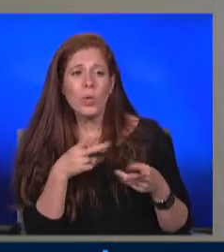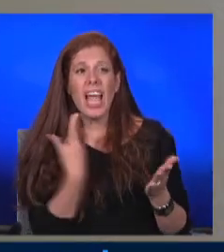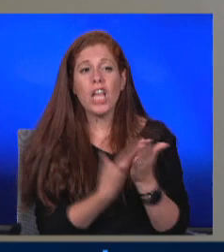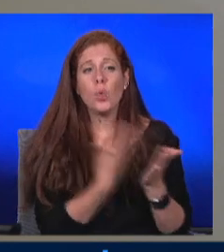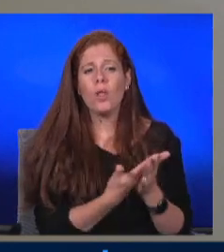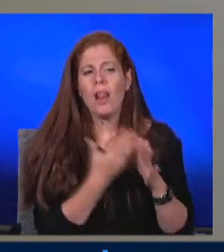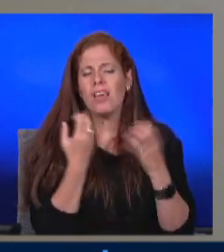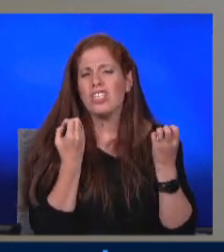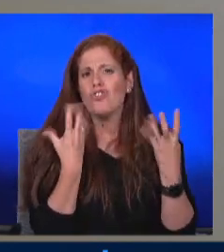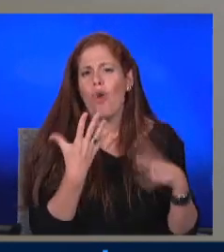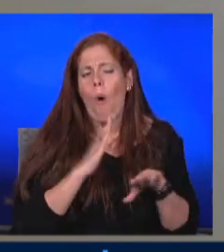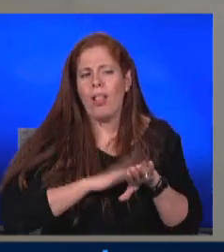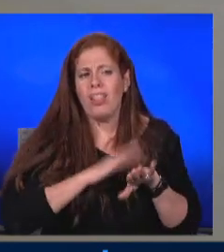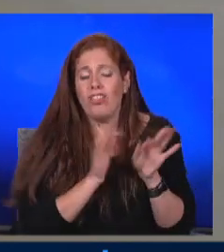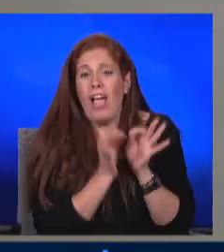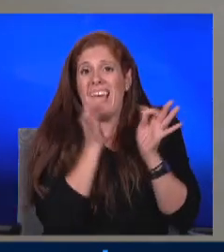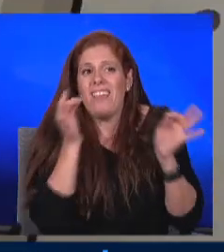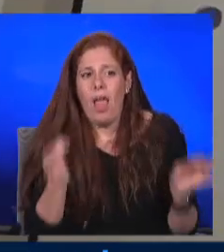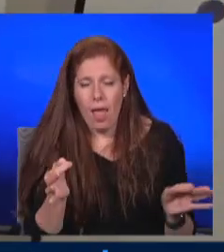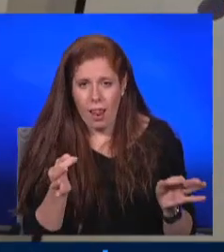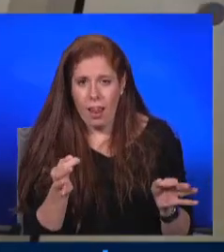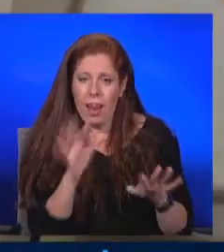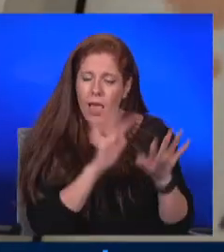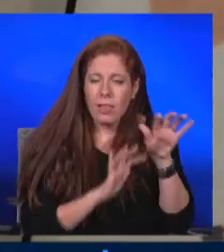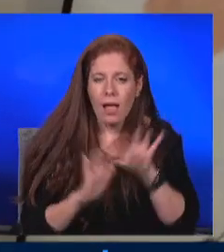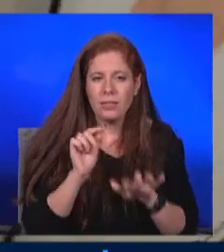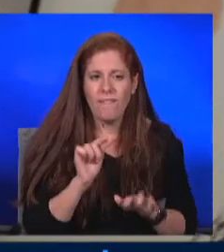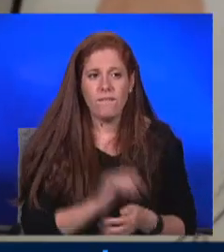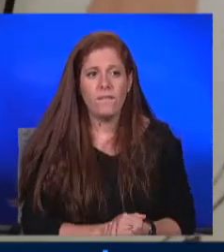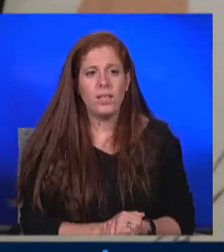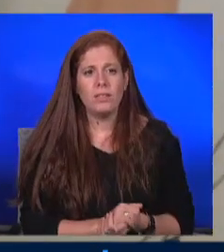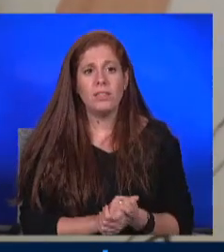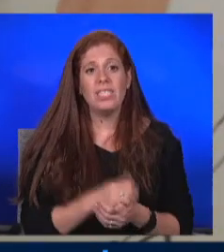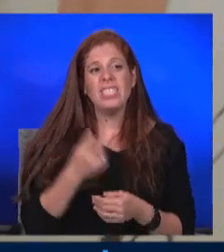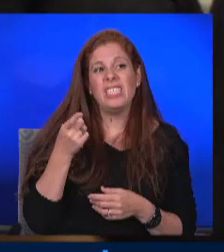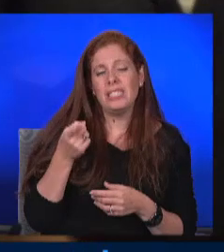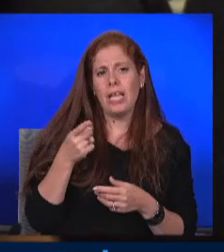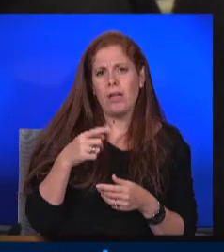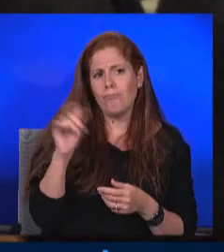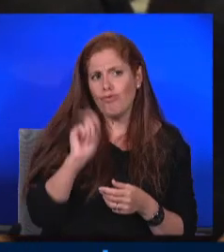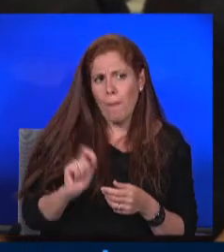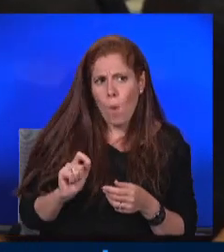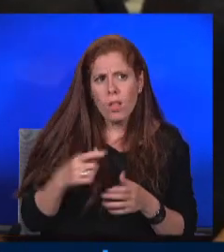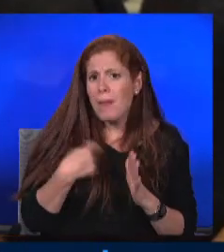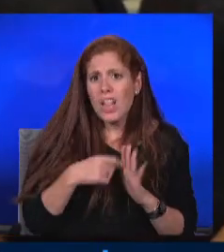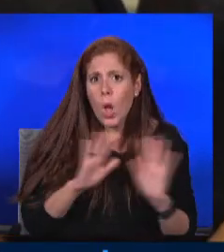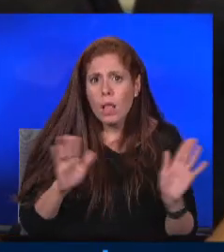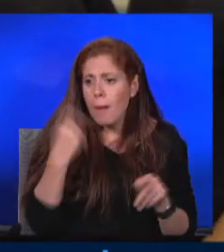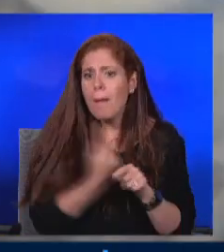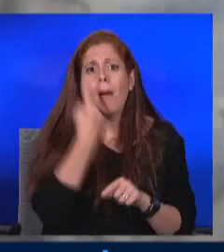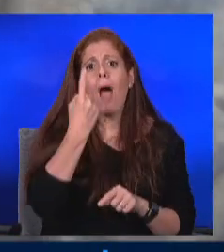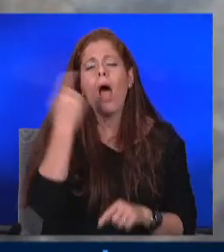לכישרון שרק התחיל לקבל תווי מתאר. זה שרבוט ציור בלי תיקונים. בפעם אחת